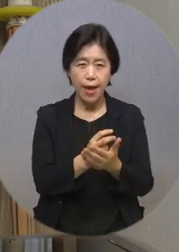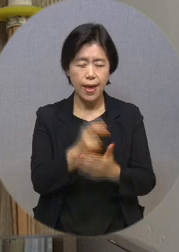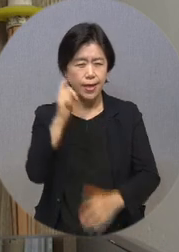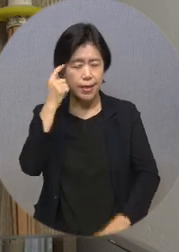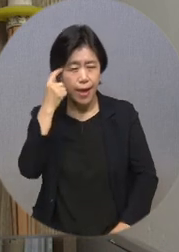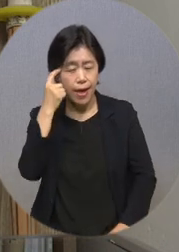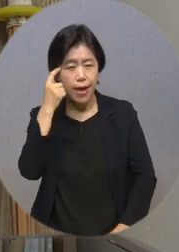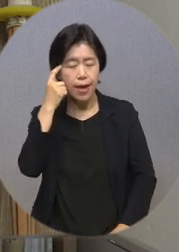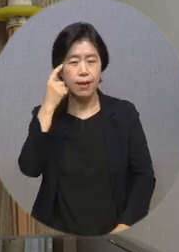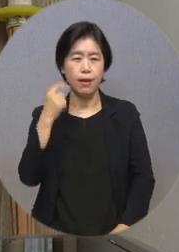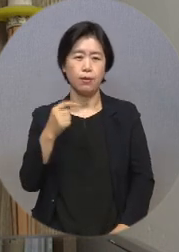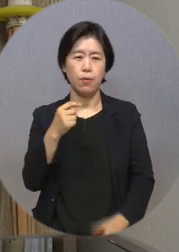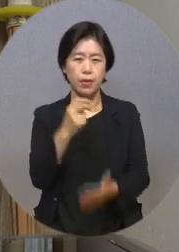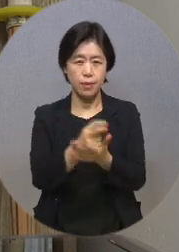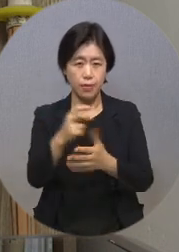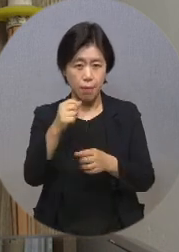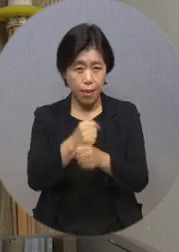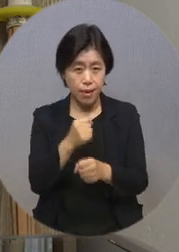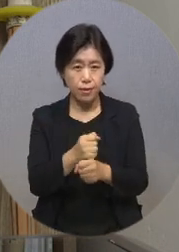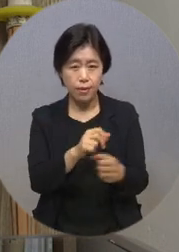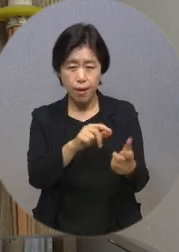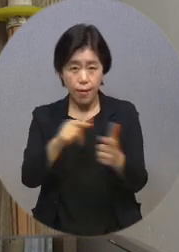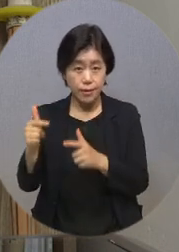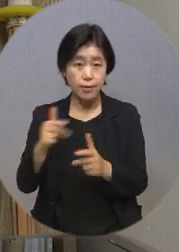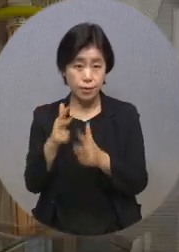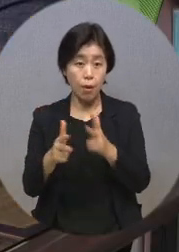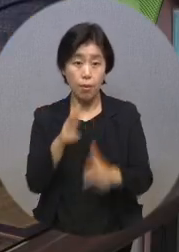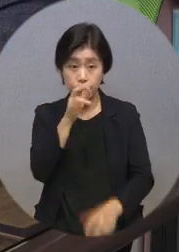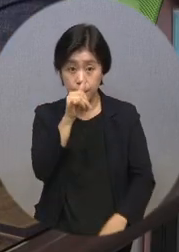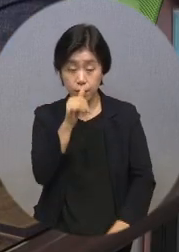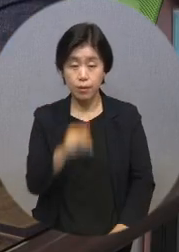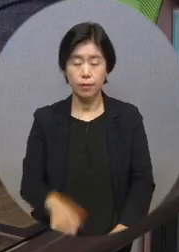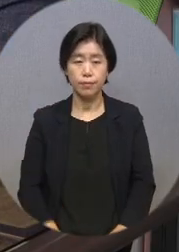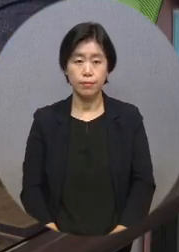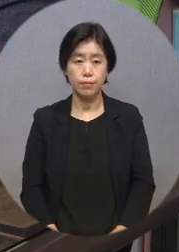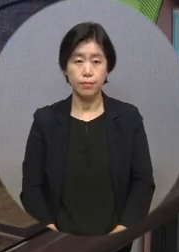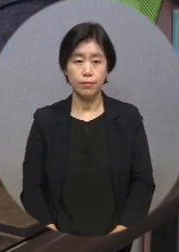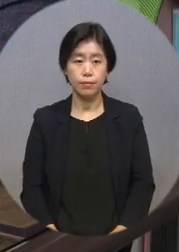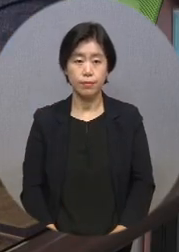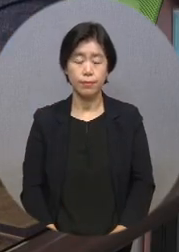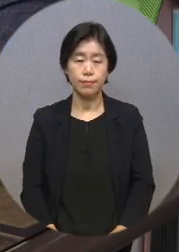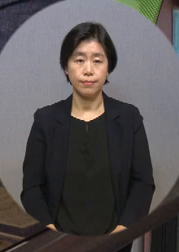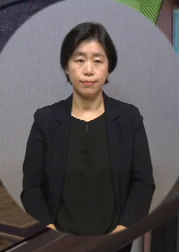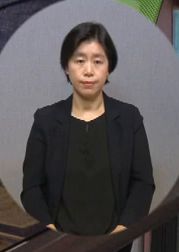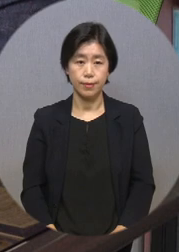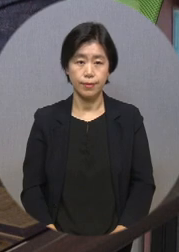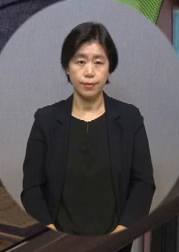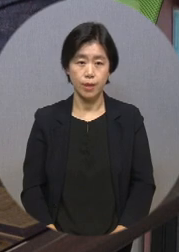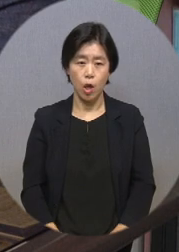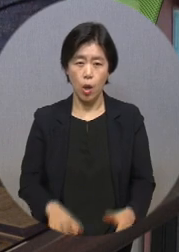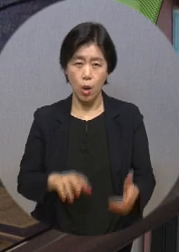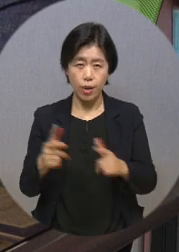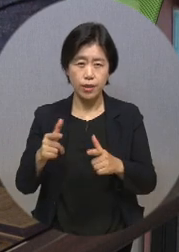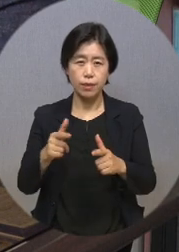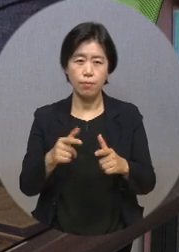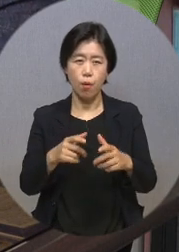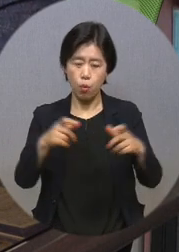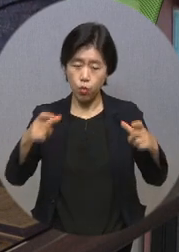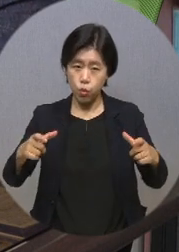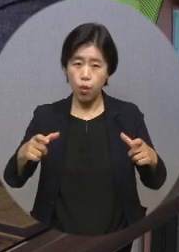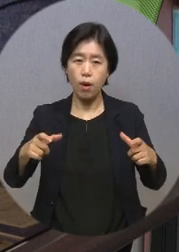정책을 만드는 일들이 또 주 사업 중 하나이기도 합니다만은 기초와 강력 그 사회복지 업무를 하다 보니까